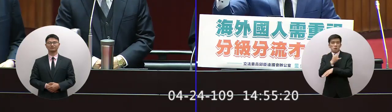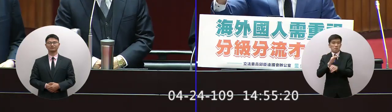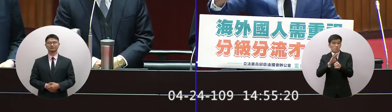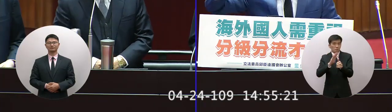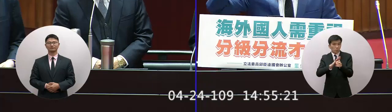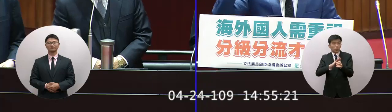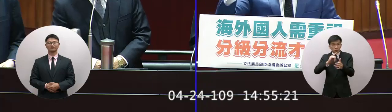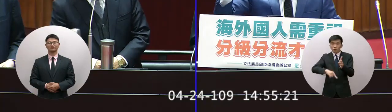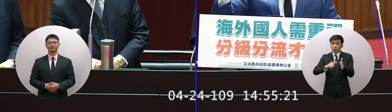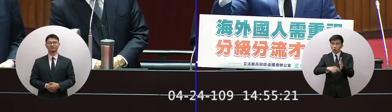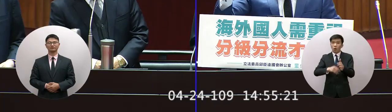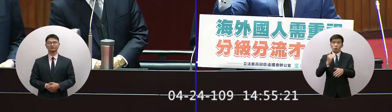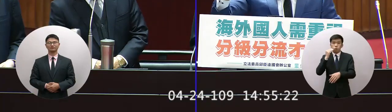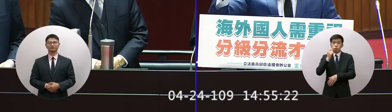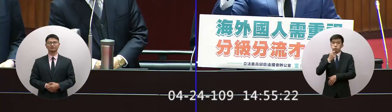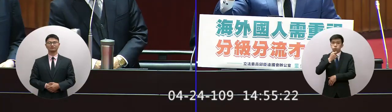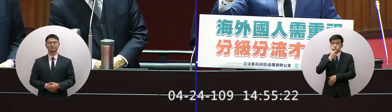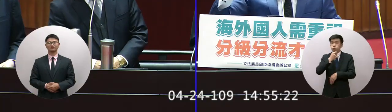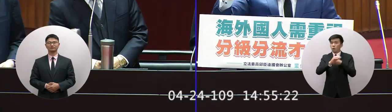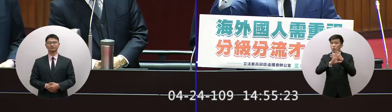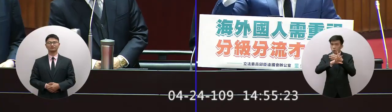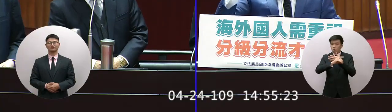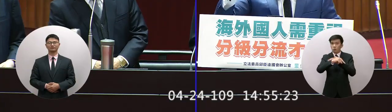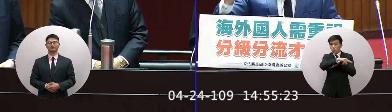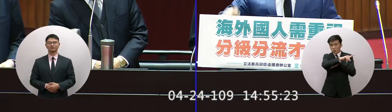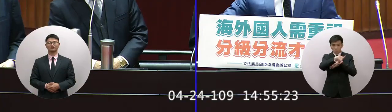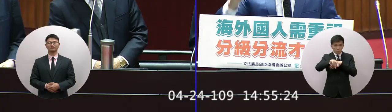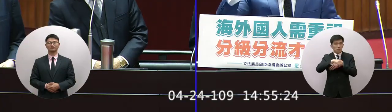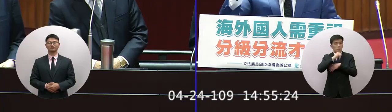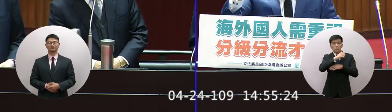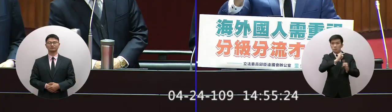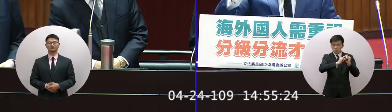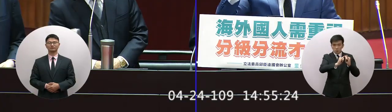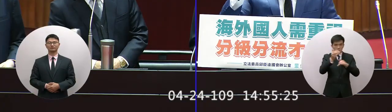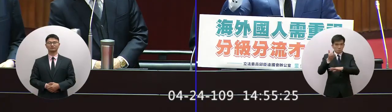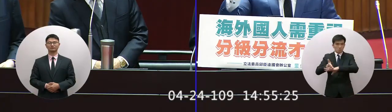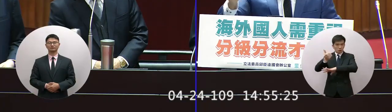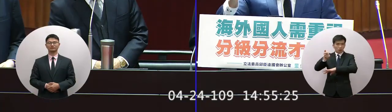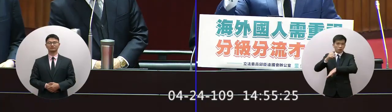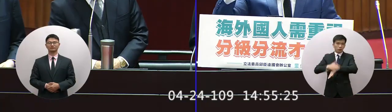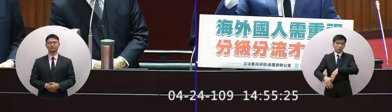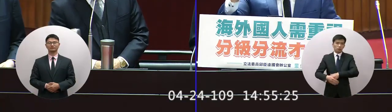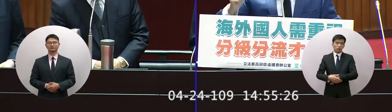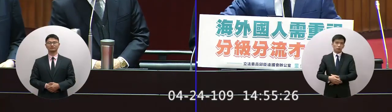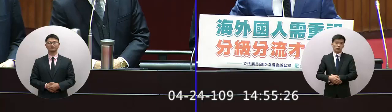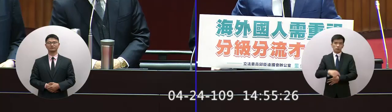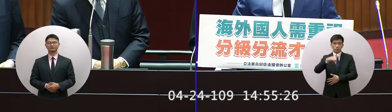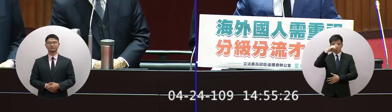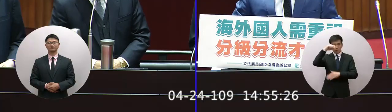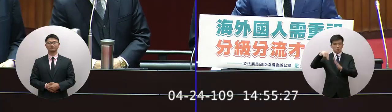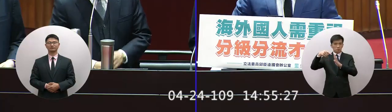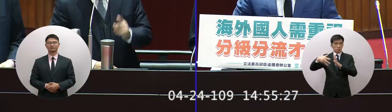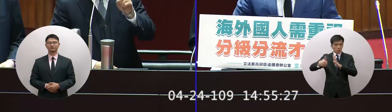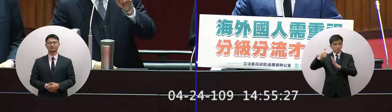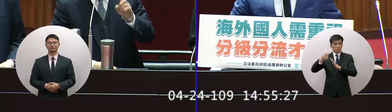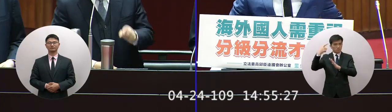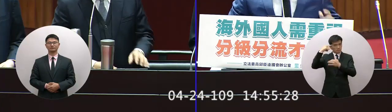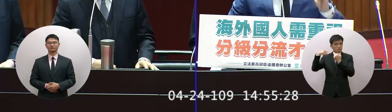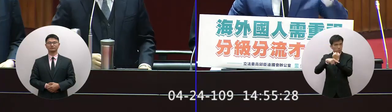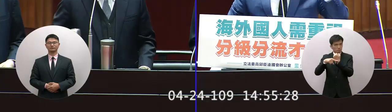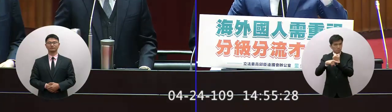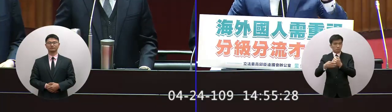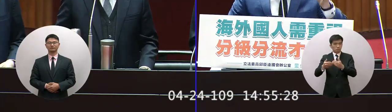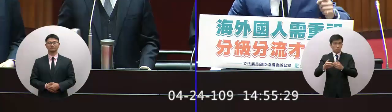只要愿意的话，所有海外的台湾国人会感谢你。我希望这一点院长可以很认真的思考，是不